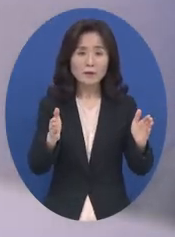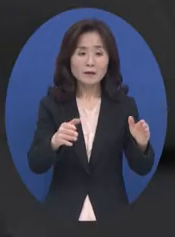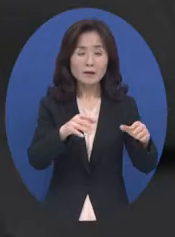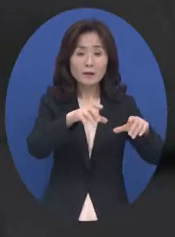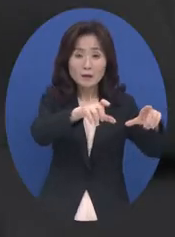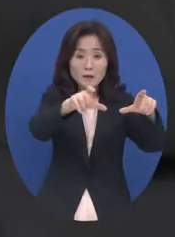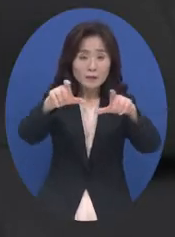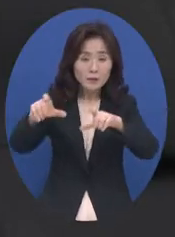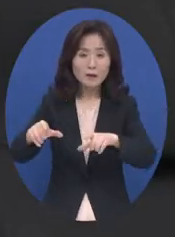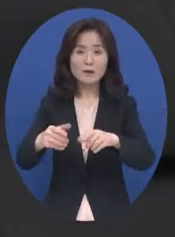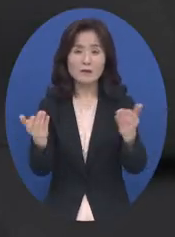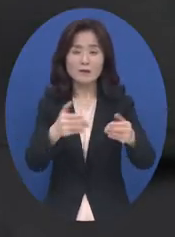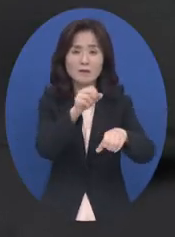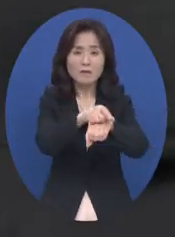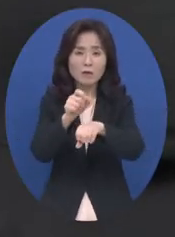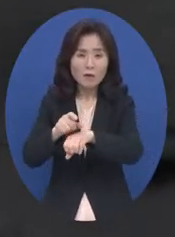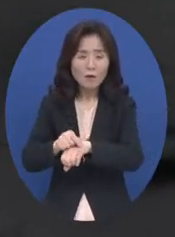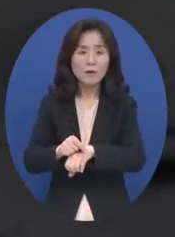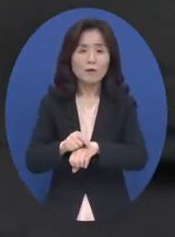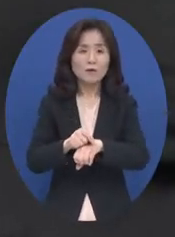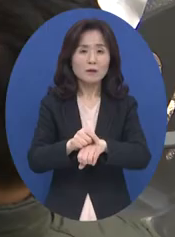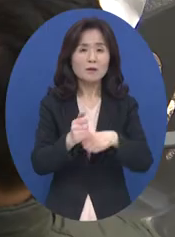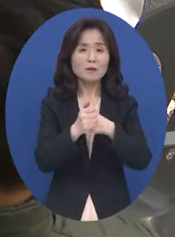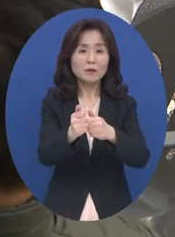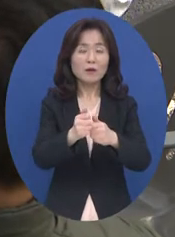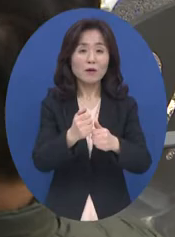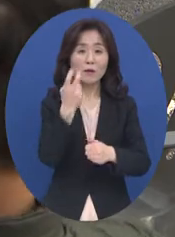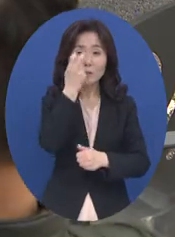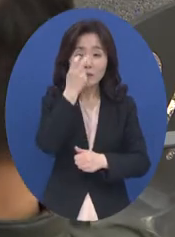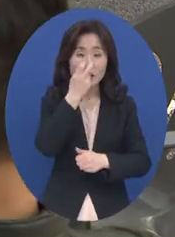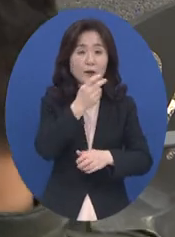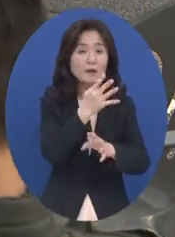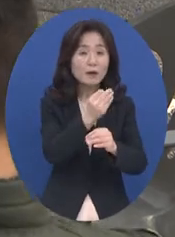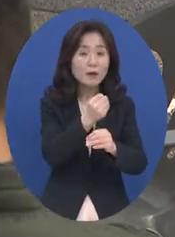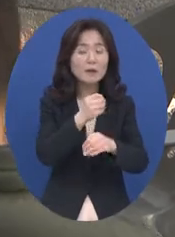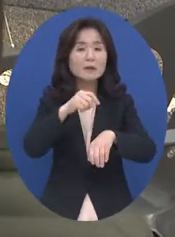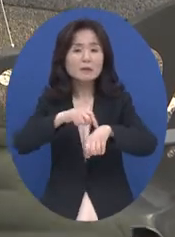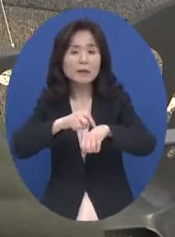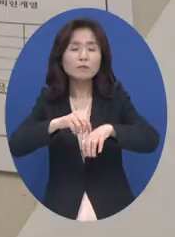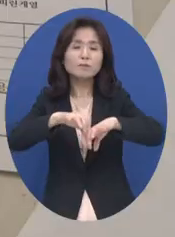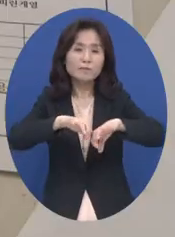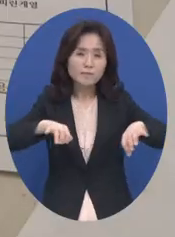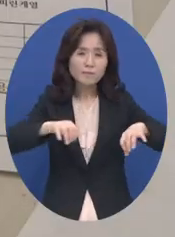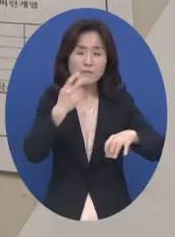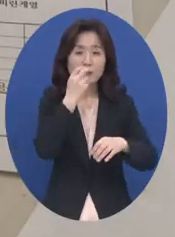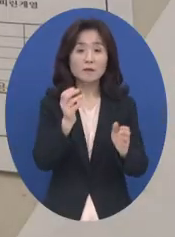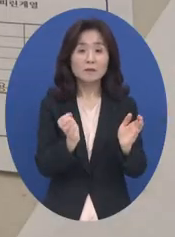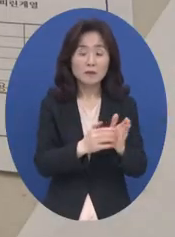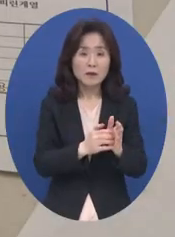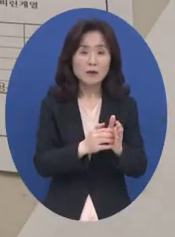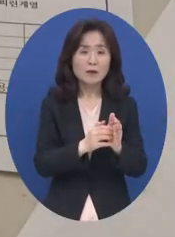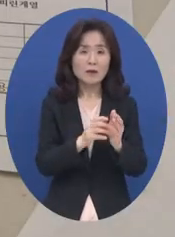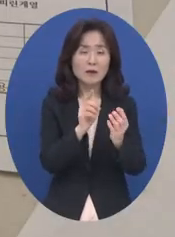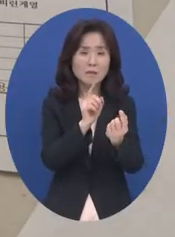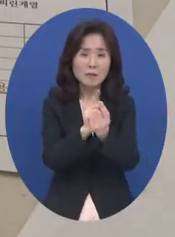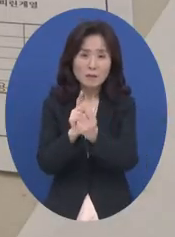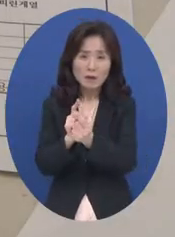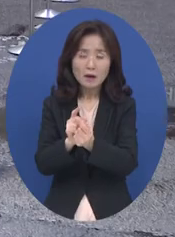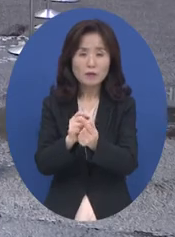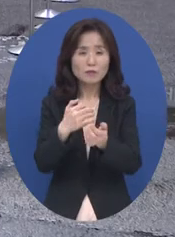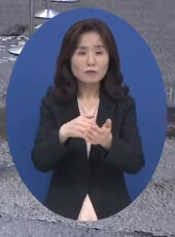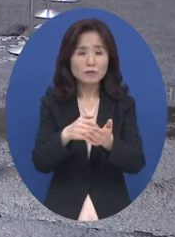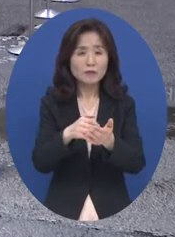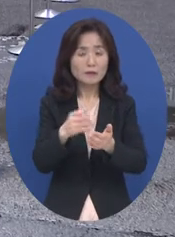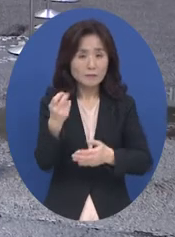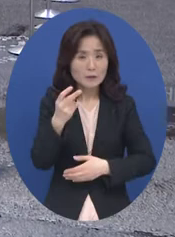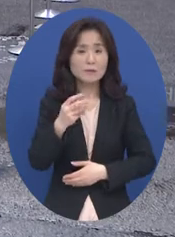기관마다 업무 성격에 따라 검사 기간과 시간을 분산해 진행했습니다. 대민 접촉이 잦은 직원부터 우선